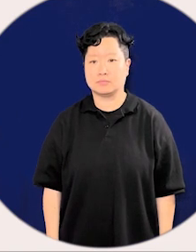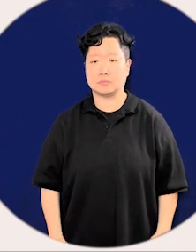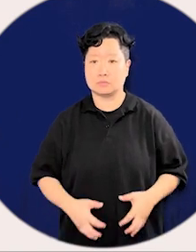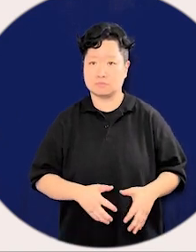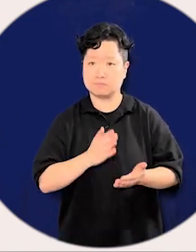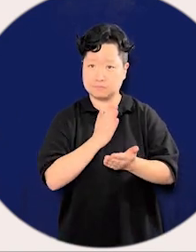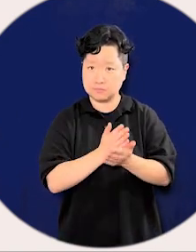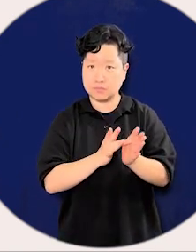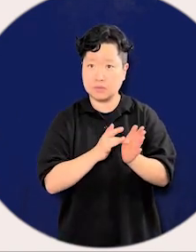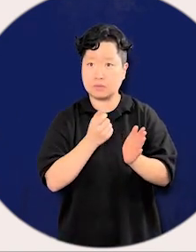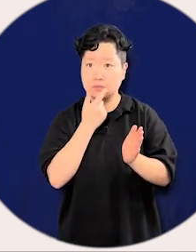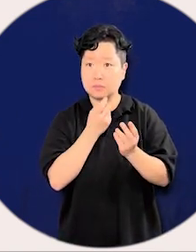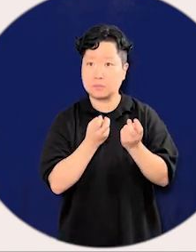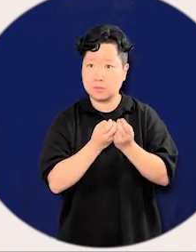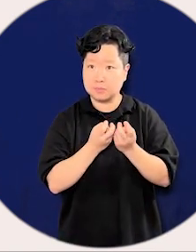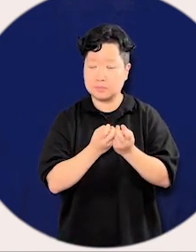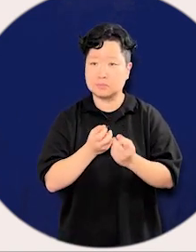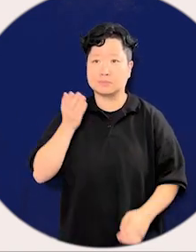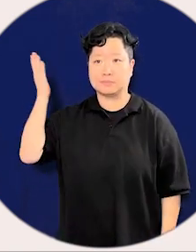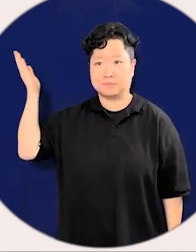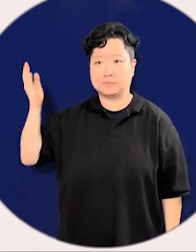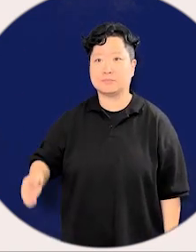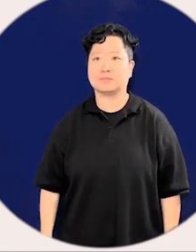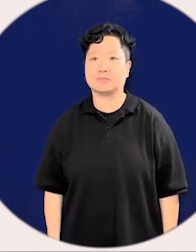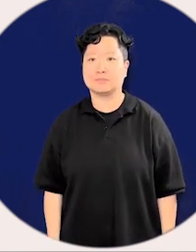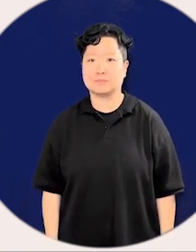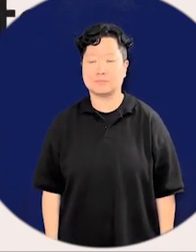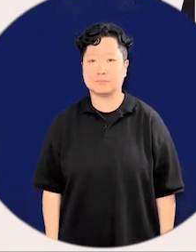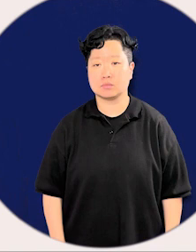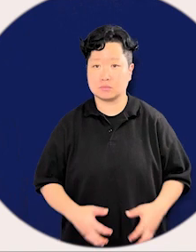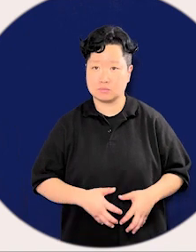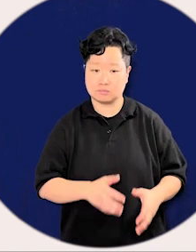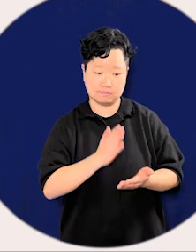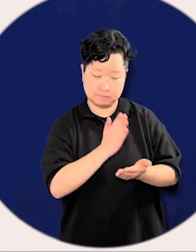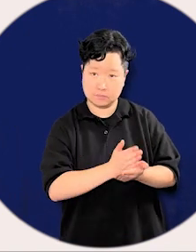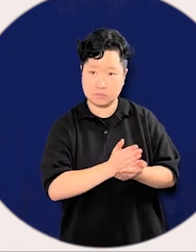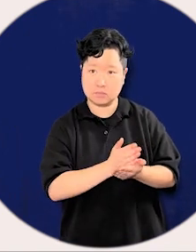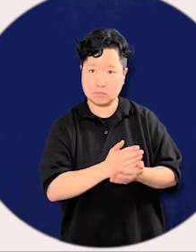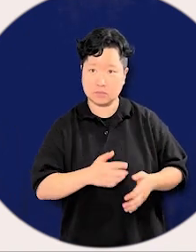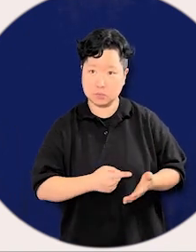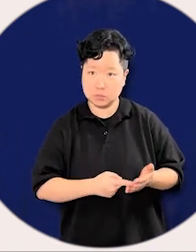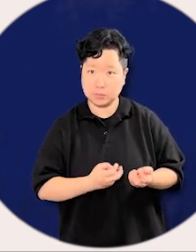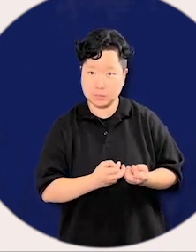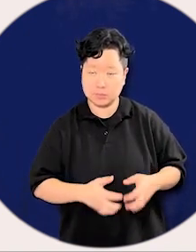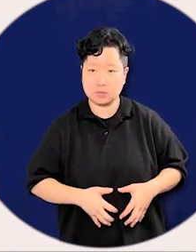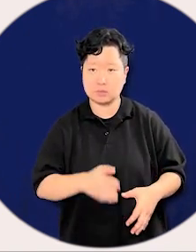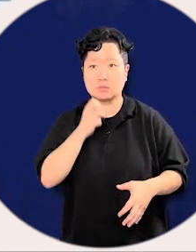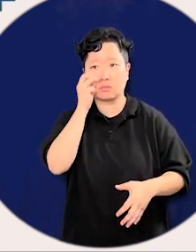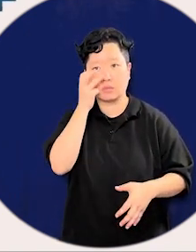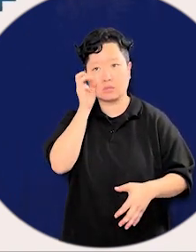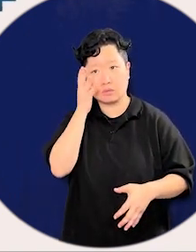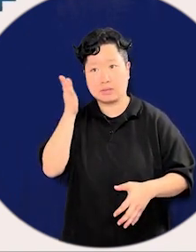안내합니다. 약을 이용한 임신 중지 방법은 이 영상을 참고하세요. 수술로 하는 임신 중지의 경우